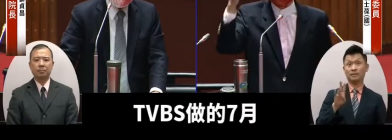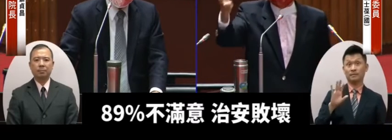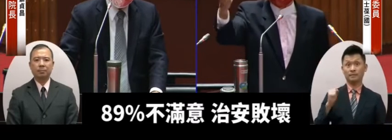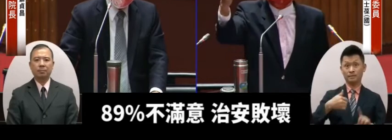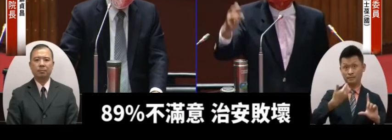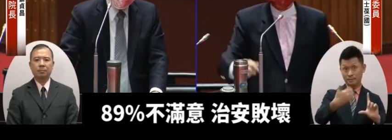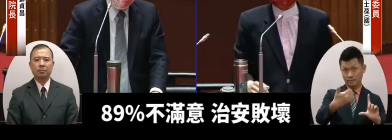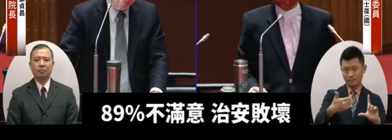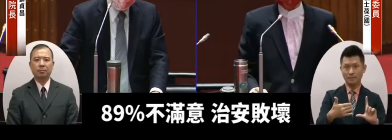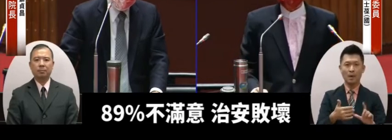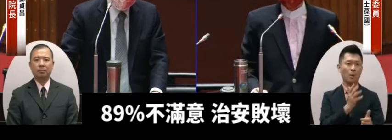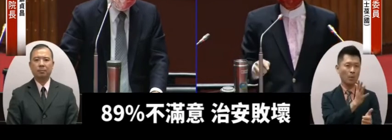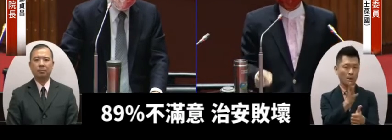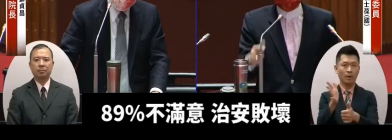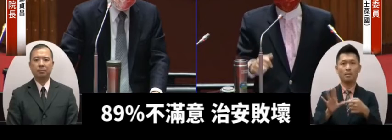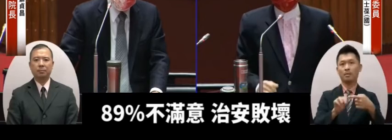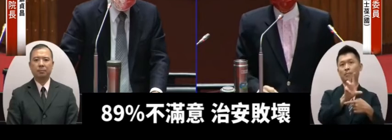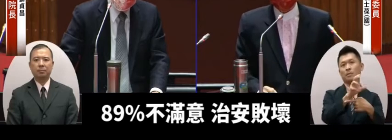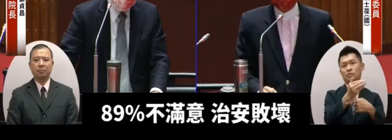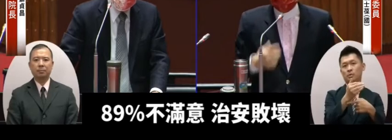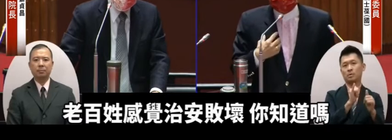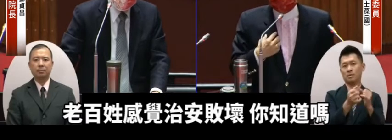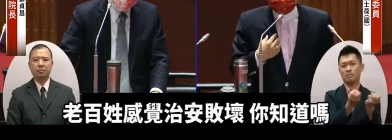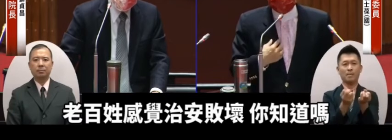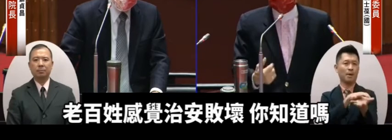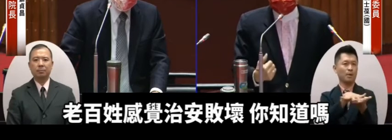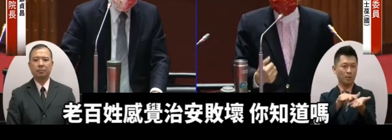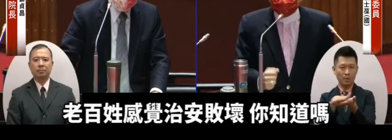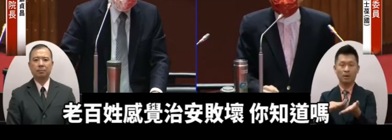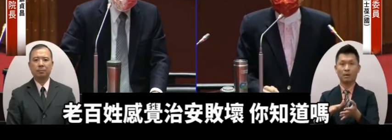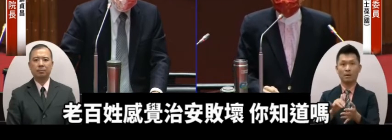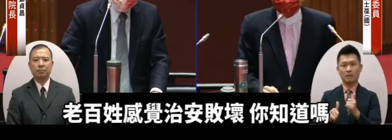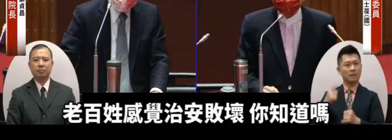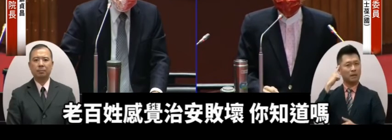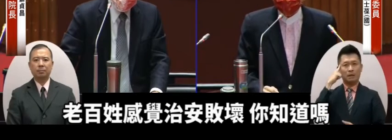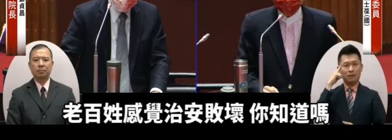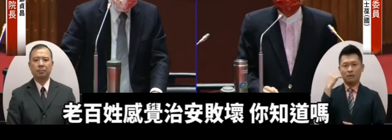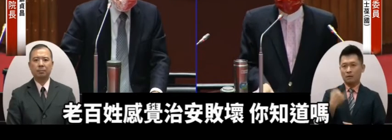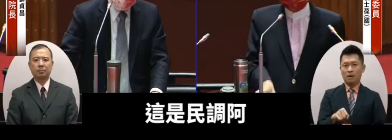7月89%不满意，治安败坏，老百姓感觉是治安败坏，你知道